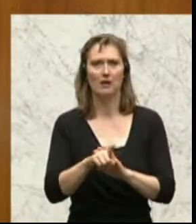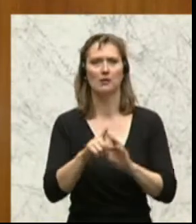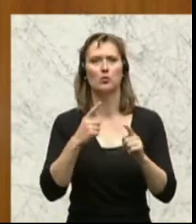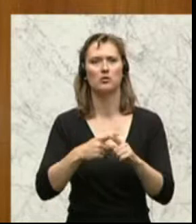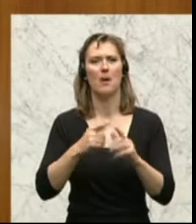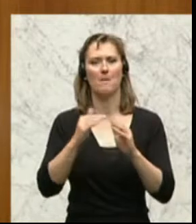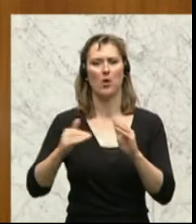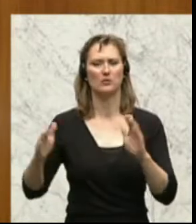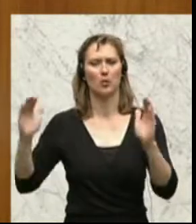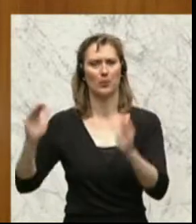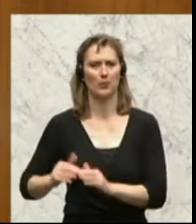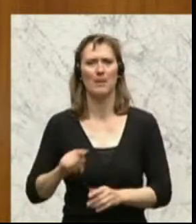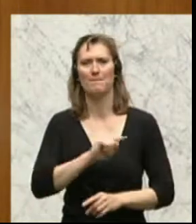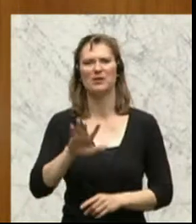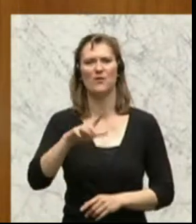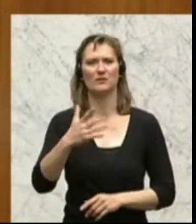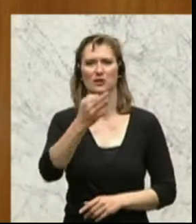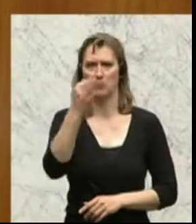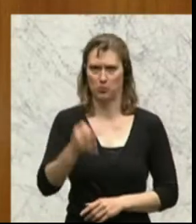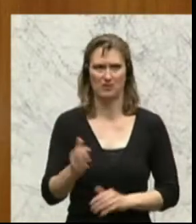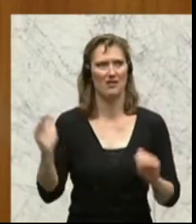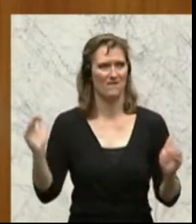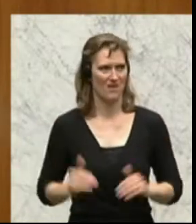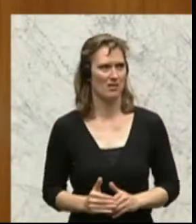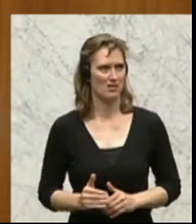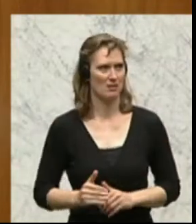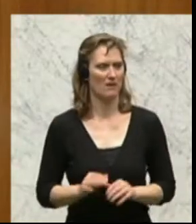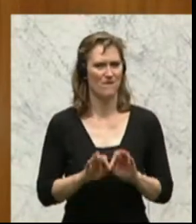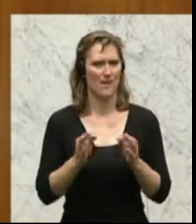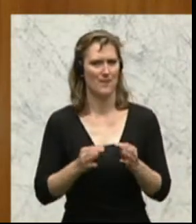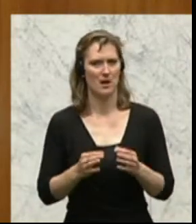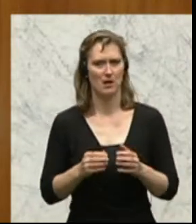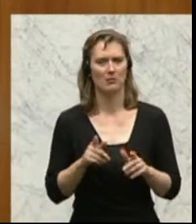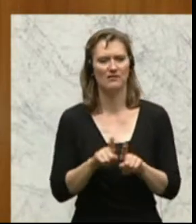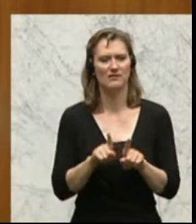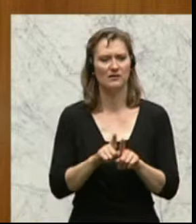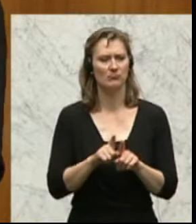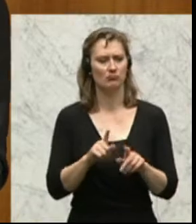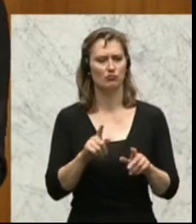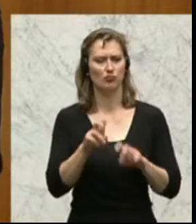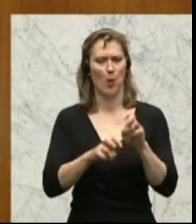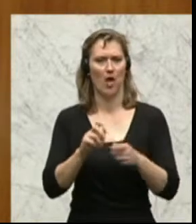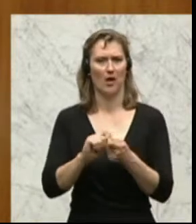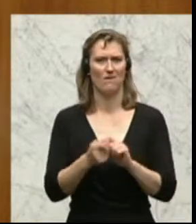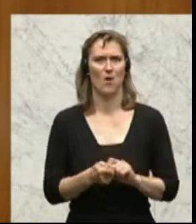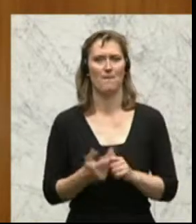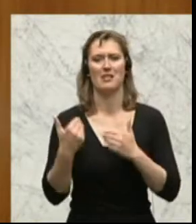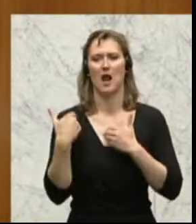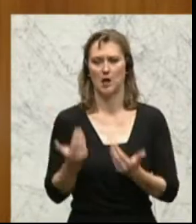Richtung 25% gesenkt werden. Familien sollen im Rahmen der Steuerreform nachhaltig entlastet werden.